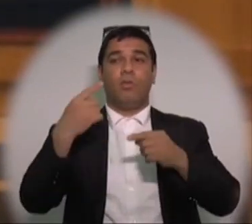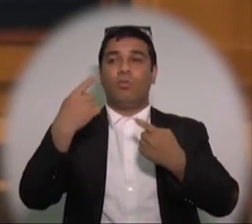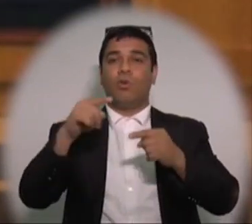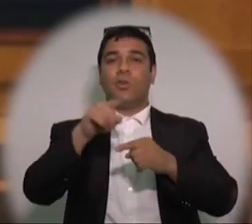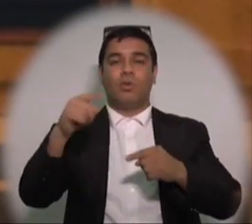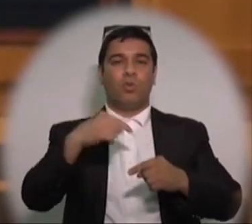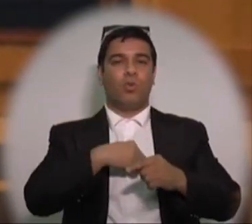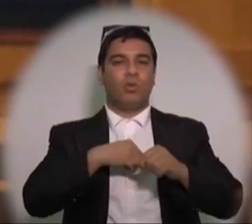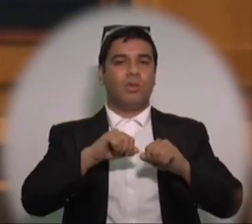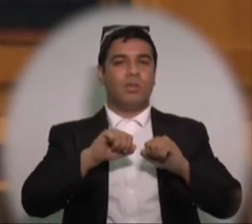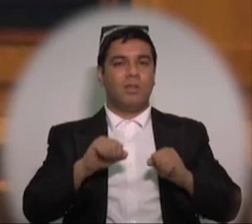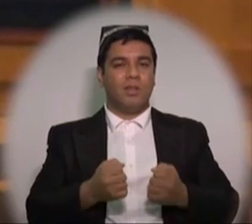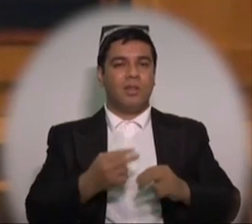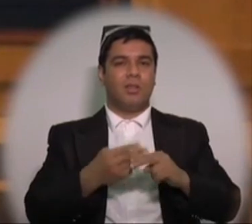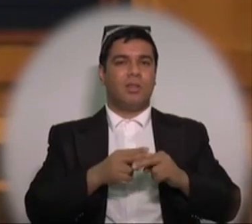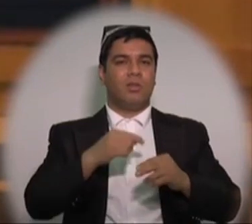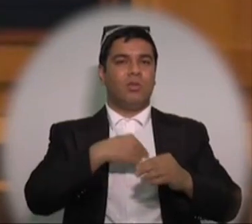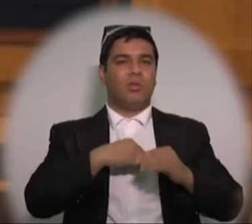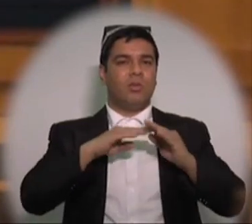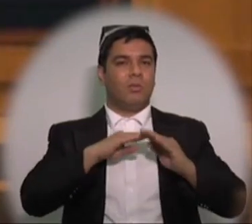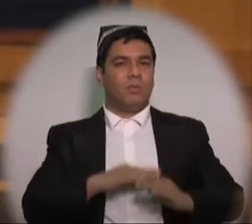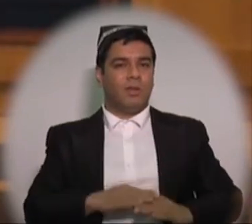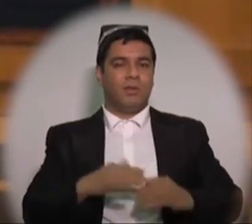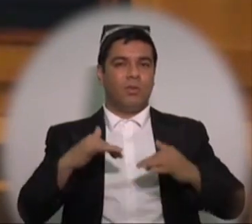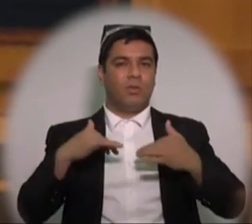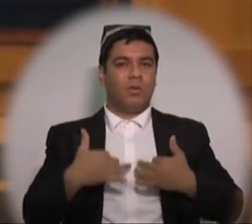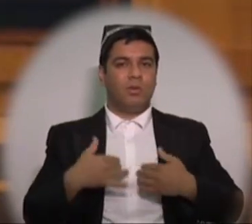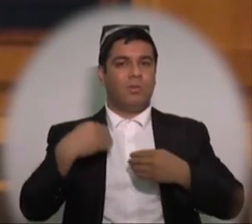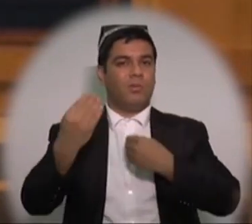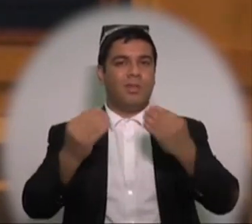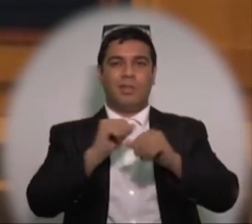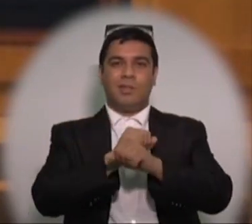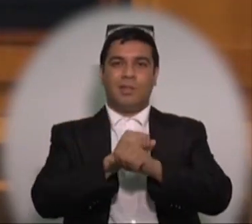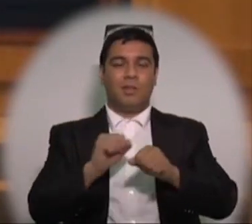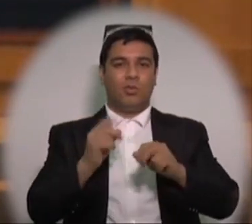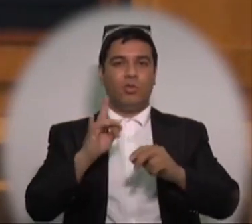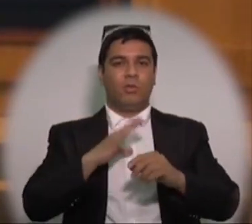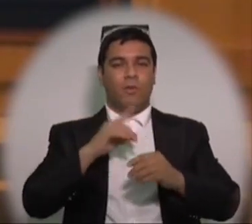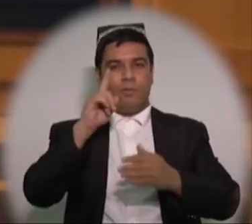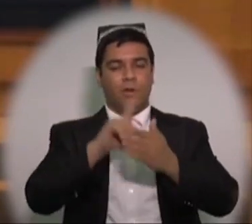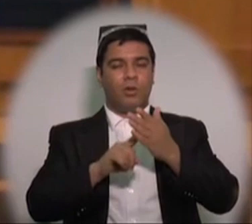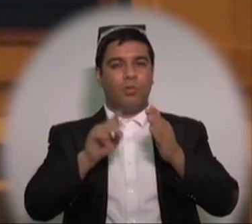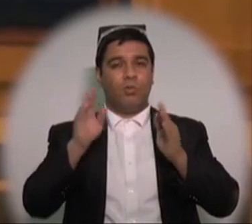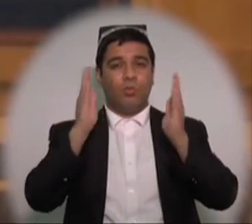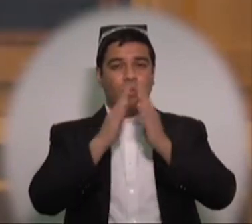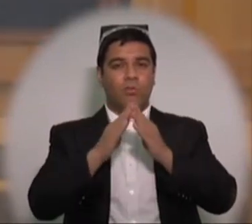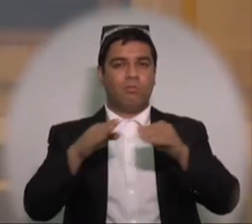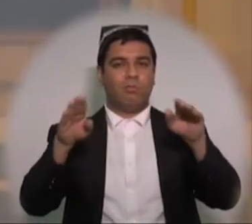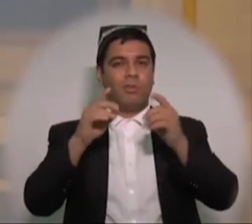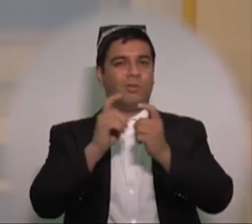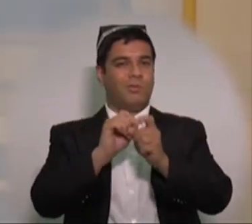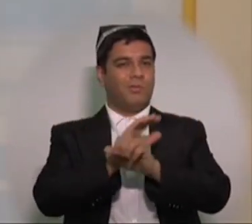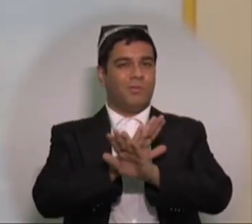Boshqalarning ko'nglini sindirish islom odoblariga zid holatlarni yuzaga kelishiga sabab bo'lib qolmasligi